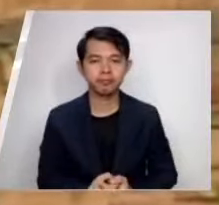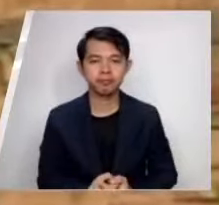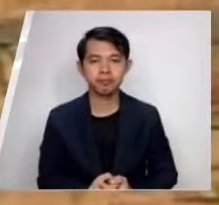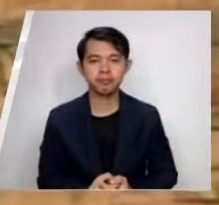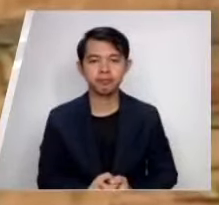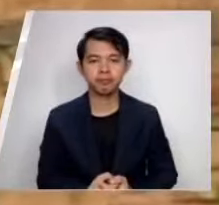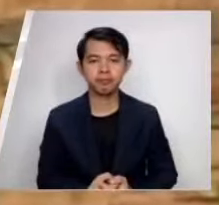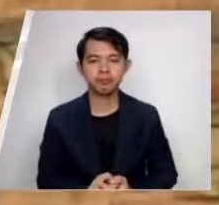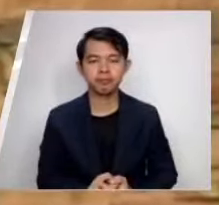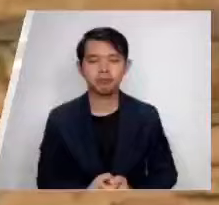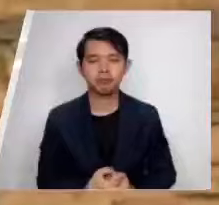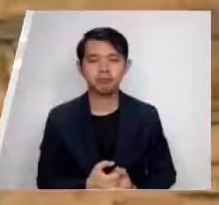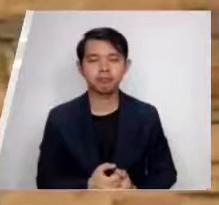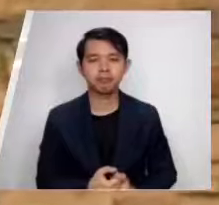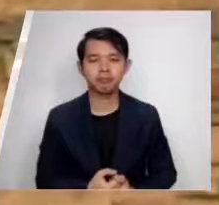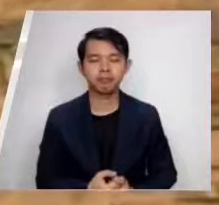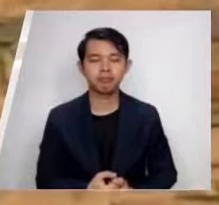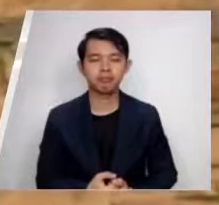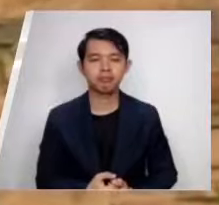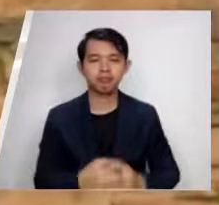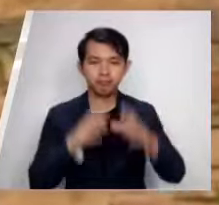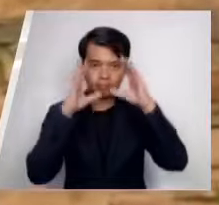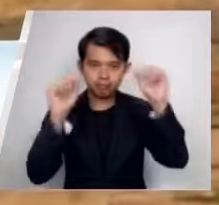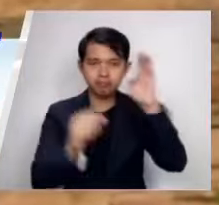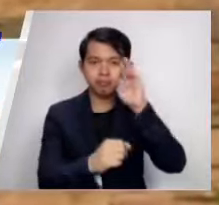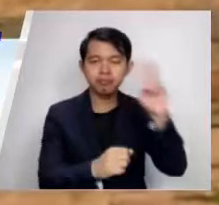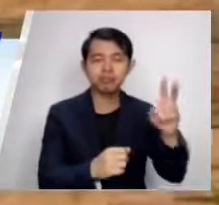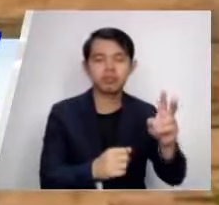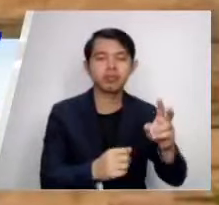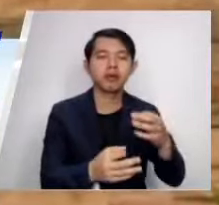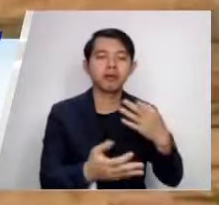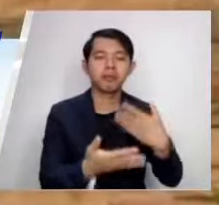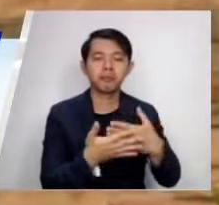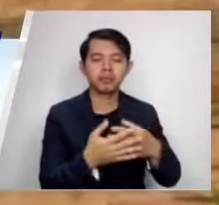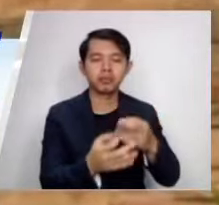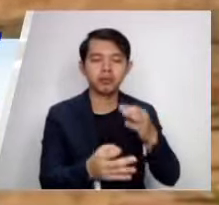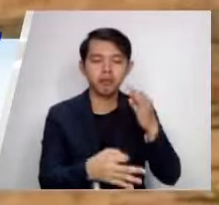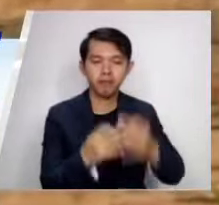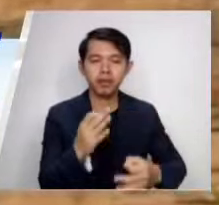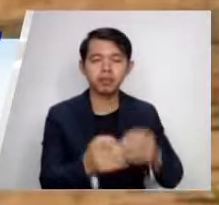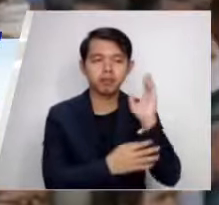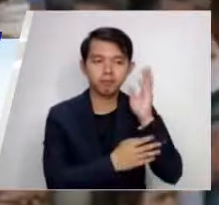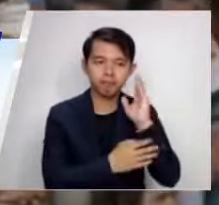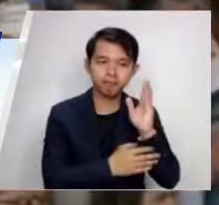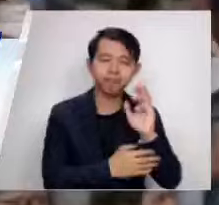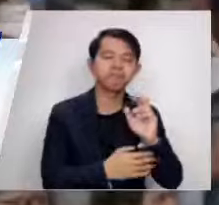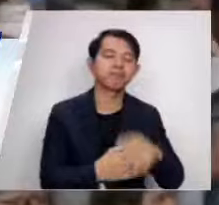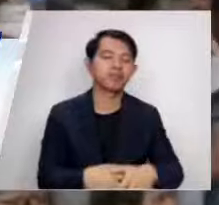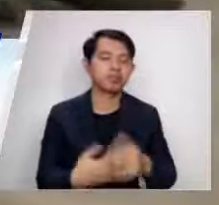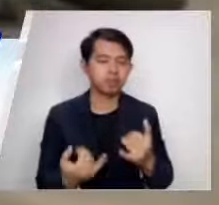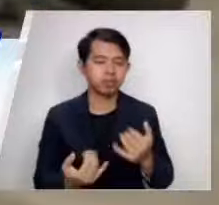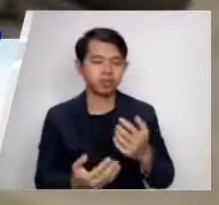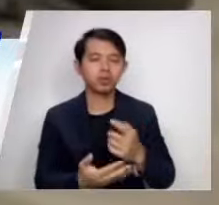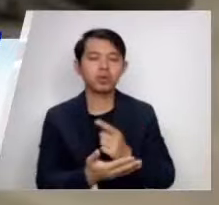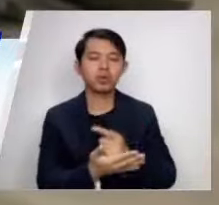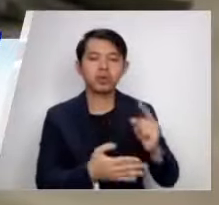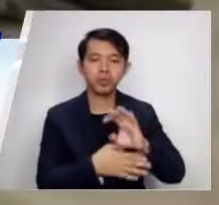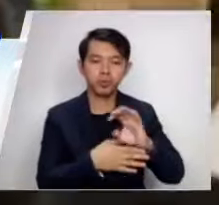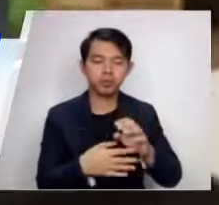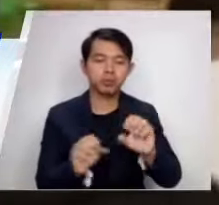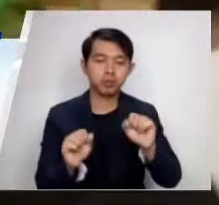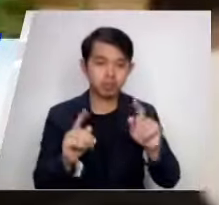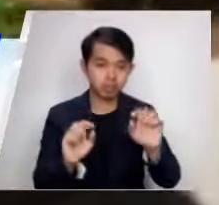Fine-tuning na lang daw si Pangulong Bongbong Marcos ng kanyang talumpati para sa Lunes. Isasapinalan niya ito ngayong weekend. Sinabi niya yan sa Luna Apayao kung saan